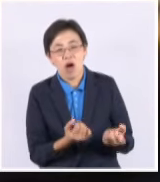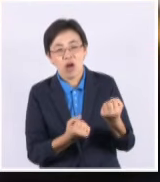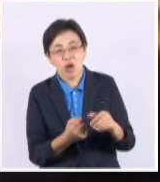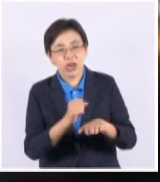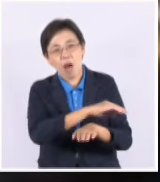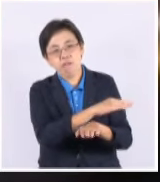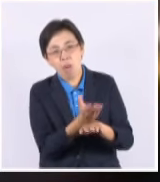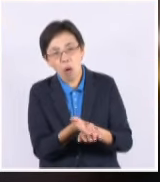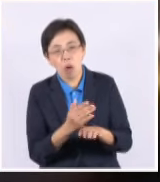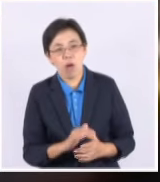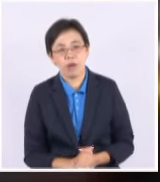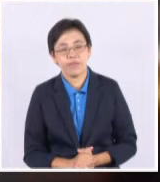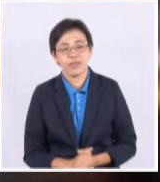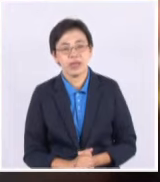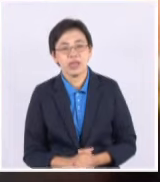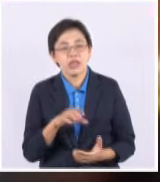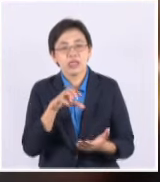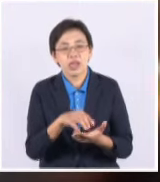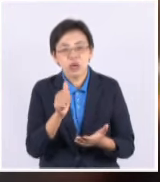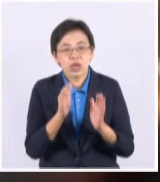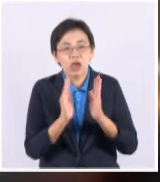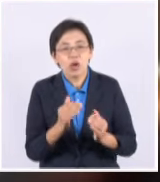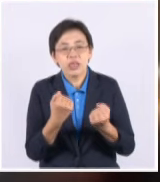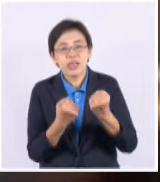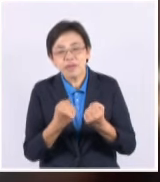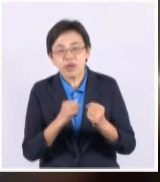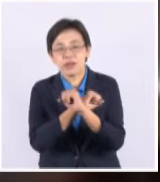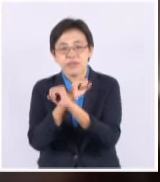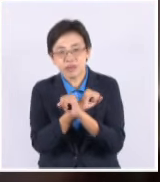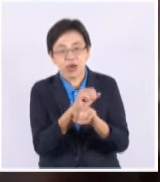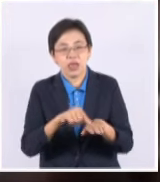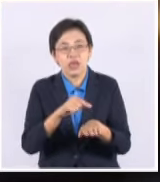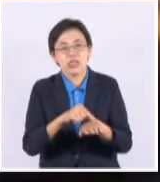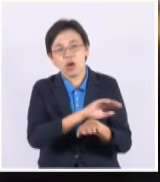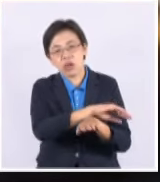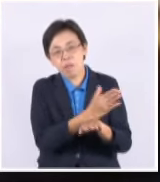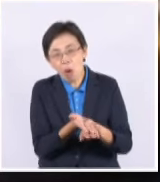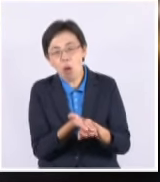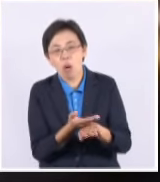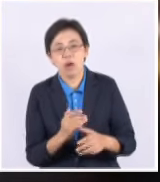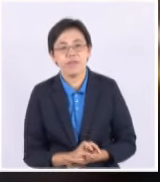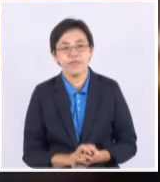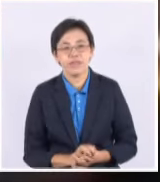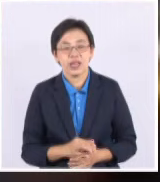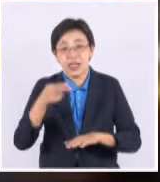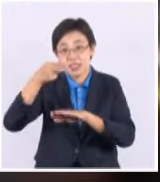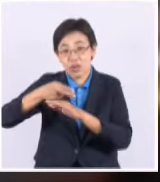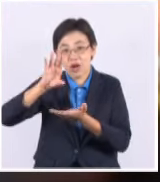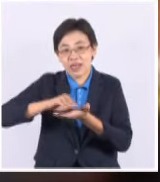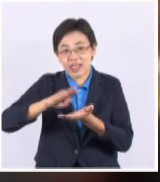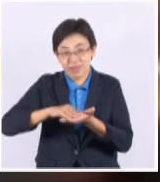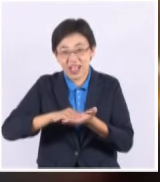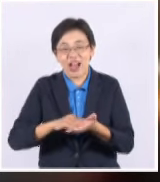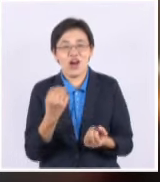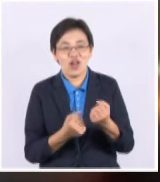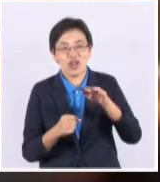ถนี่เสียหายเลยแต่ว่าโชคดีที่เขาเนี่ยก็ปลอดภัยแต่ว่ารถนี่เสียหายนี่เป็นภาพจากกล้องวงจรปิดบันทึกเหตุการณ์ขณะ